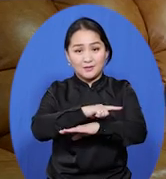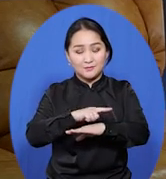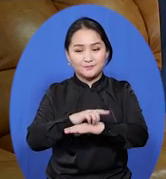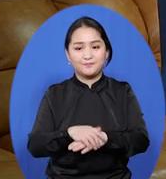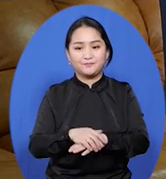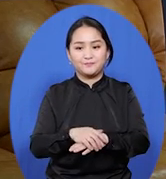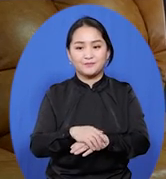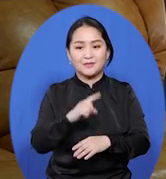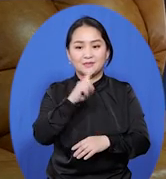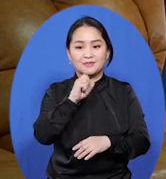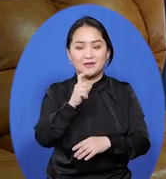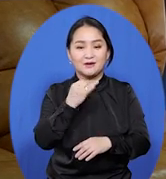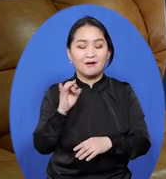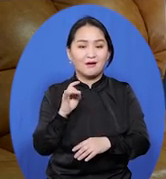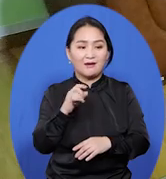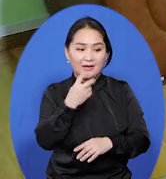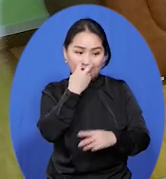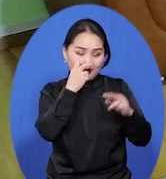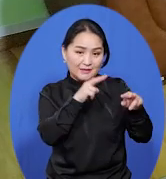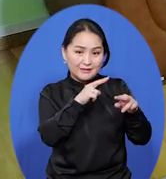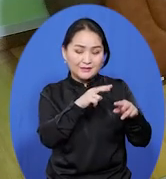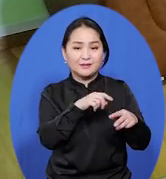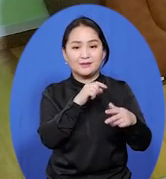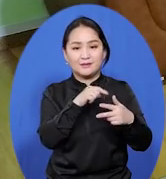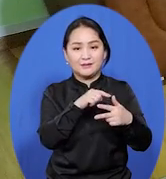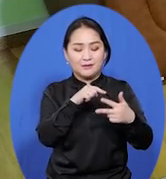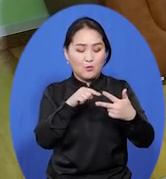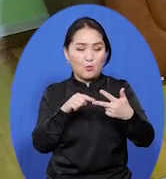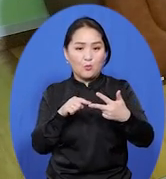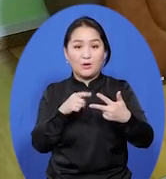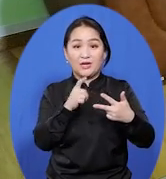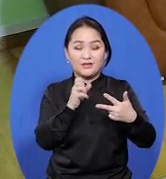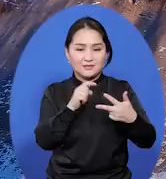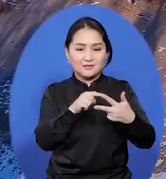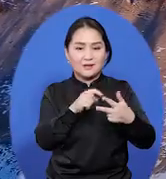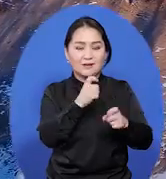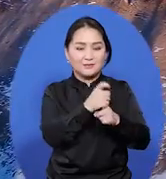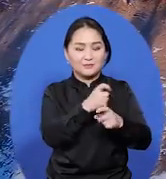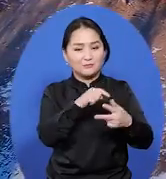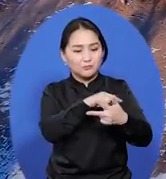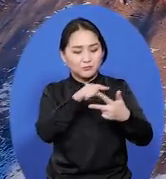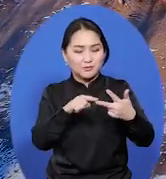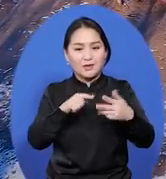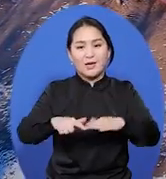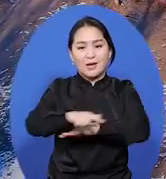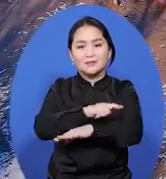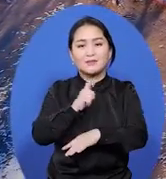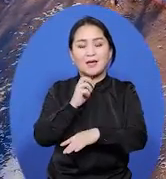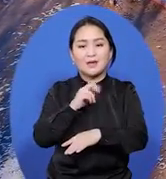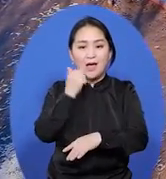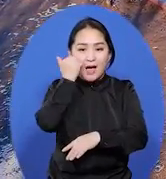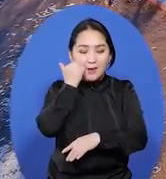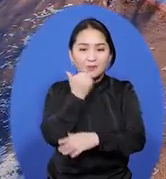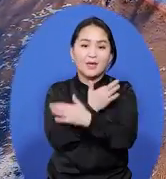газрын хувьд захиргаа амилтын хэлтэс нийгмийн халамжийн сүлэмжлэлтэй хэлсэн 3 нэгжтэй ажиллаж байгаа. За мөн газрын харьяа Ахмадын амралт гэдэг